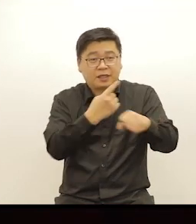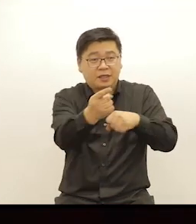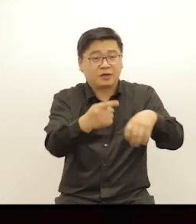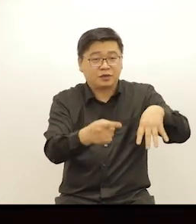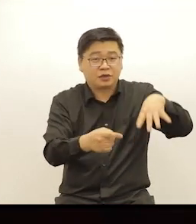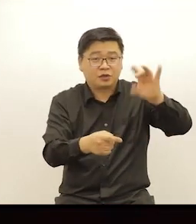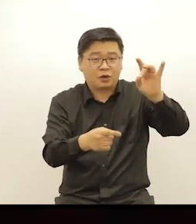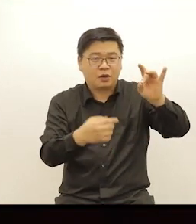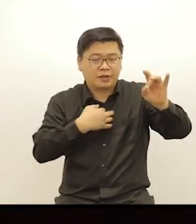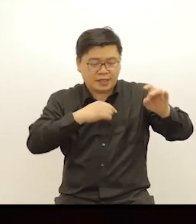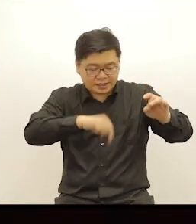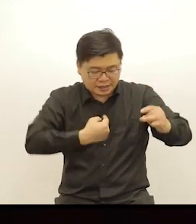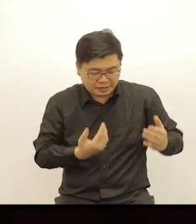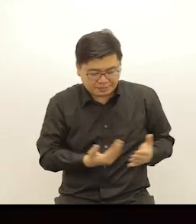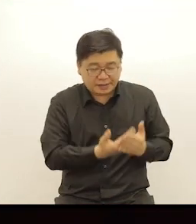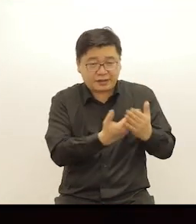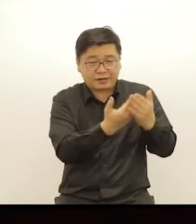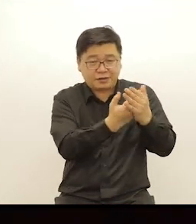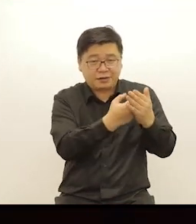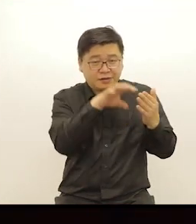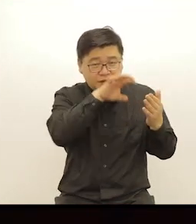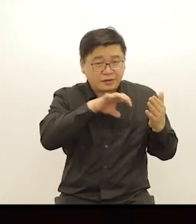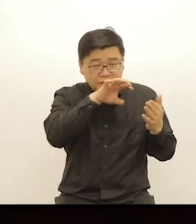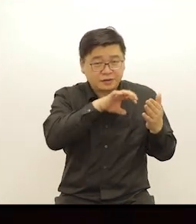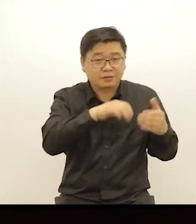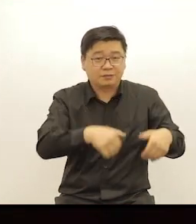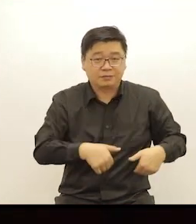다음 공연을 위해서 업그레이드하는 거, 저